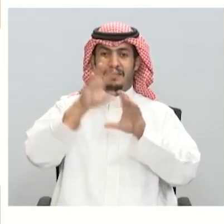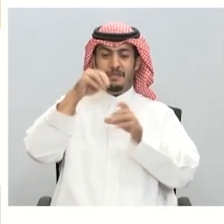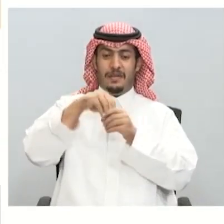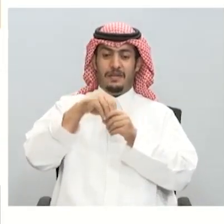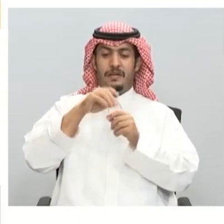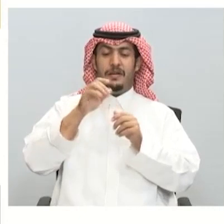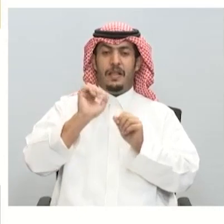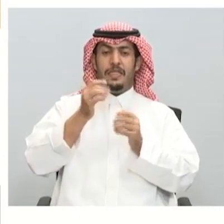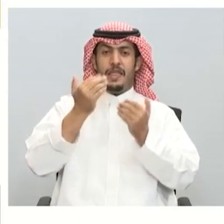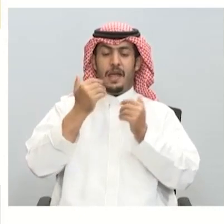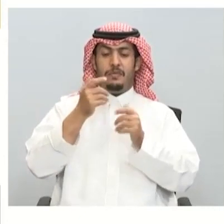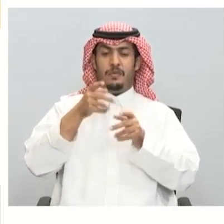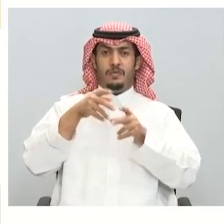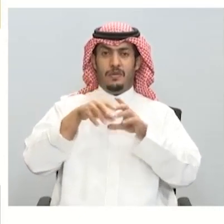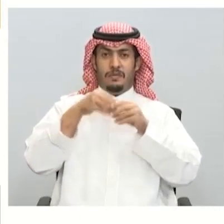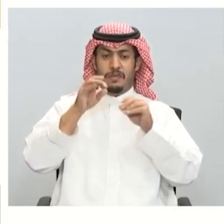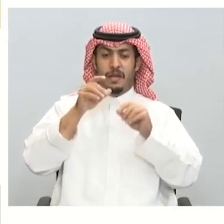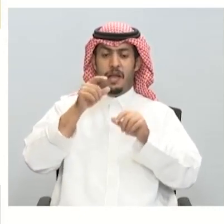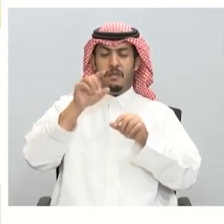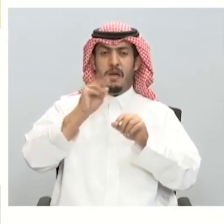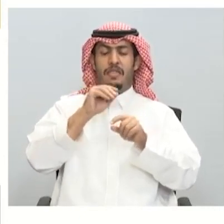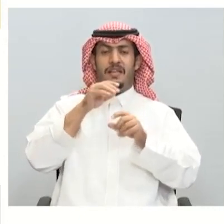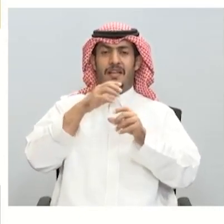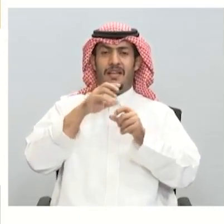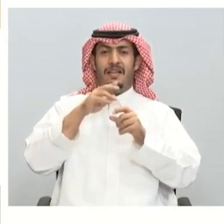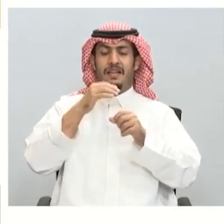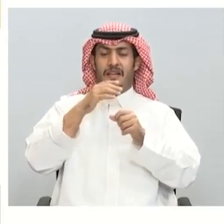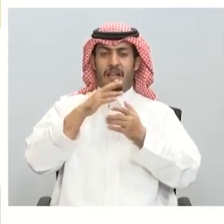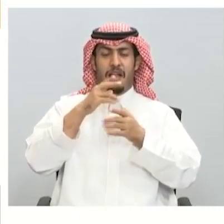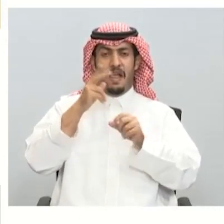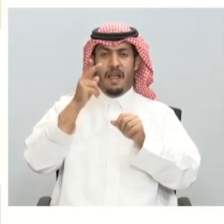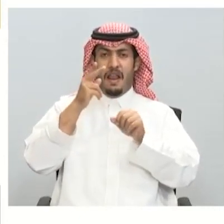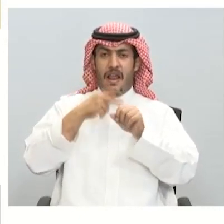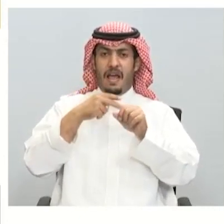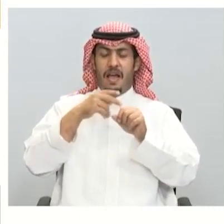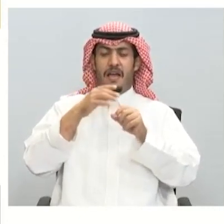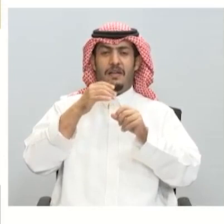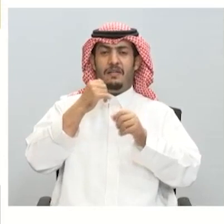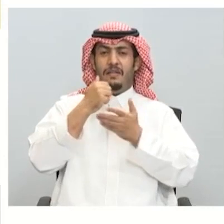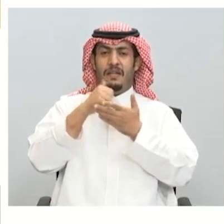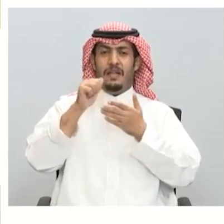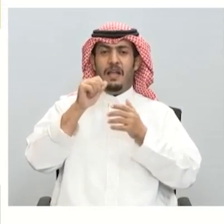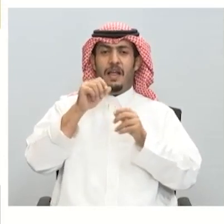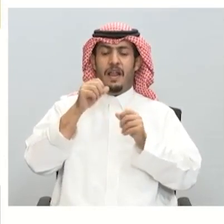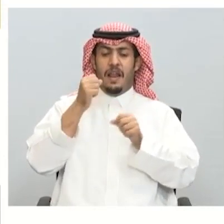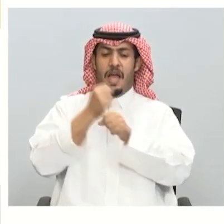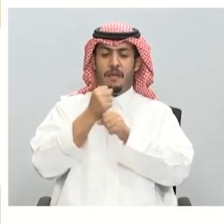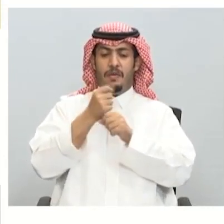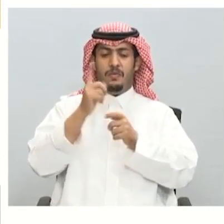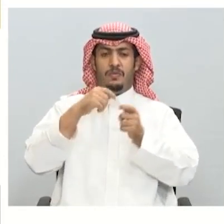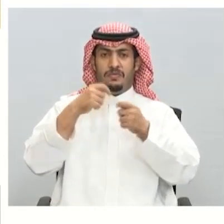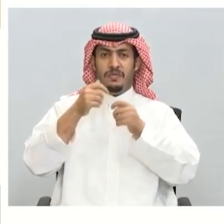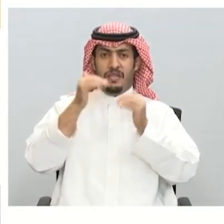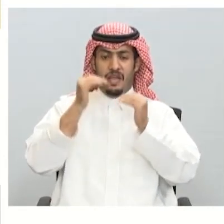سابقا يتراجع الطلب على السلع والخدمات فيتم الغاء بعض الوظائف او خفض ساعات العمل ويتراجع ايضا انفاق والطلب